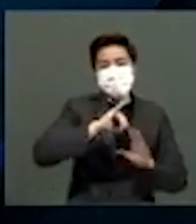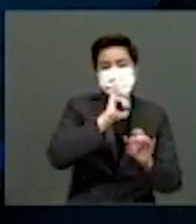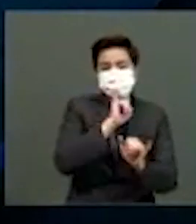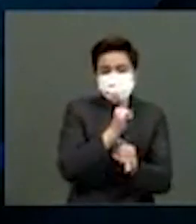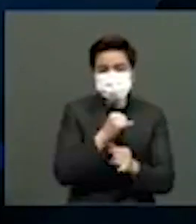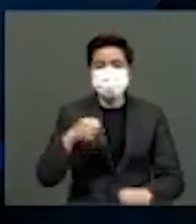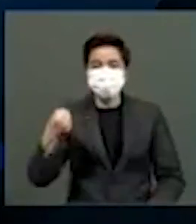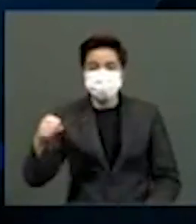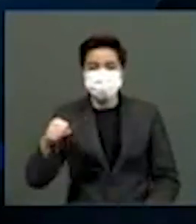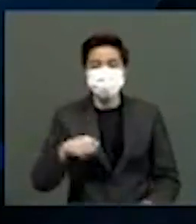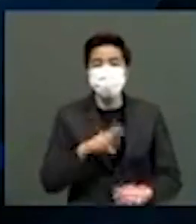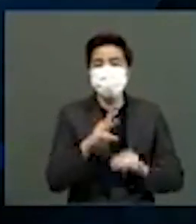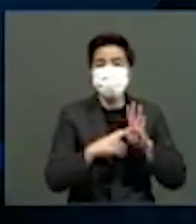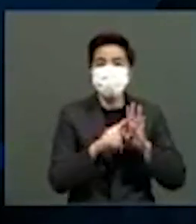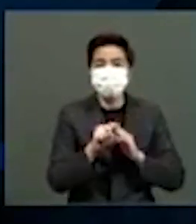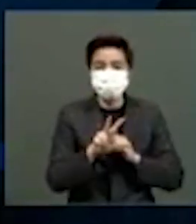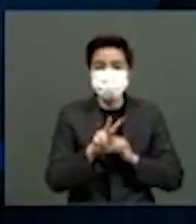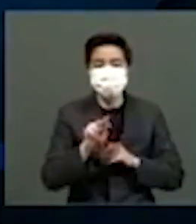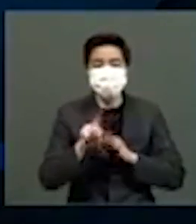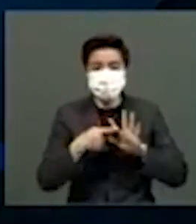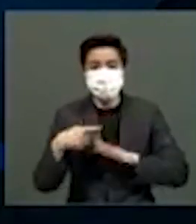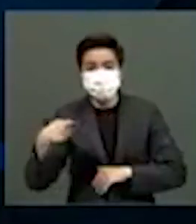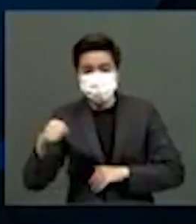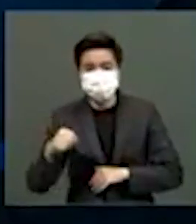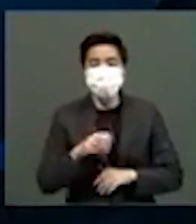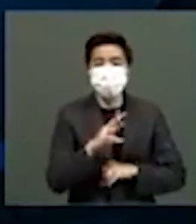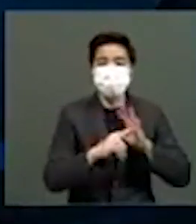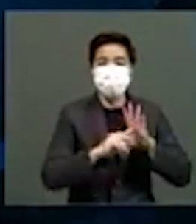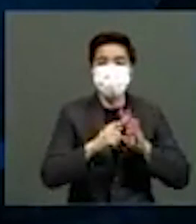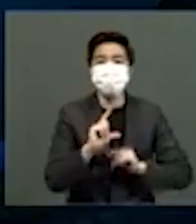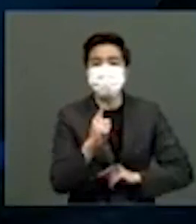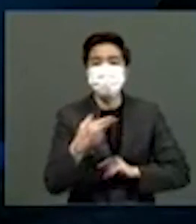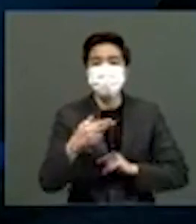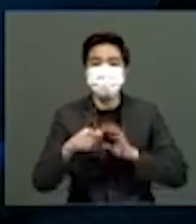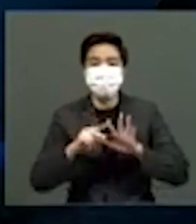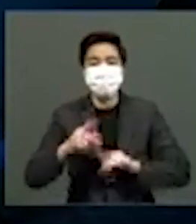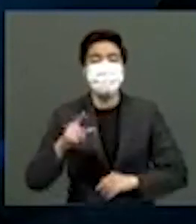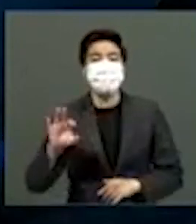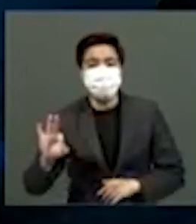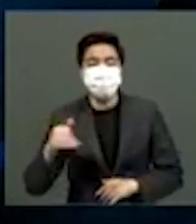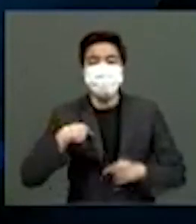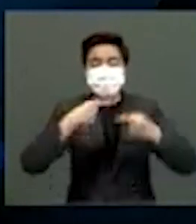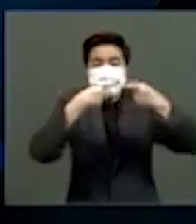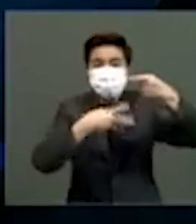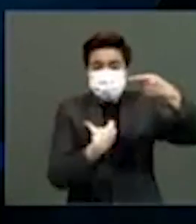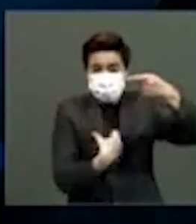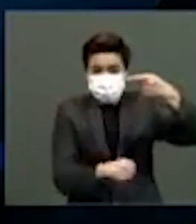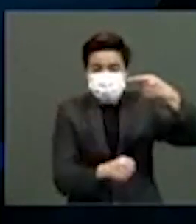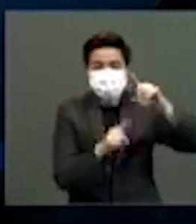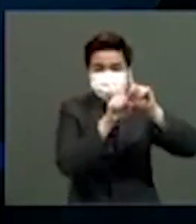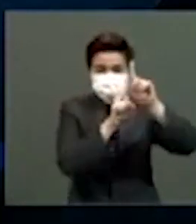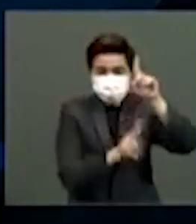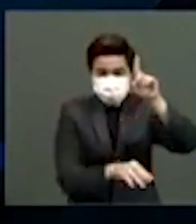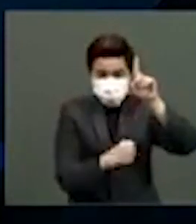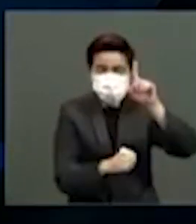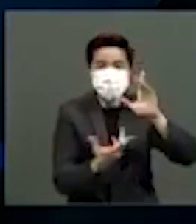วังทองหลางอีก9นะครับนี่คือท็อป10ของเขตทั้งหมด50เขตรายละเอียดในการที่